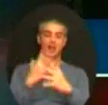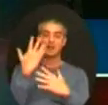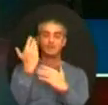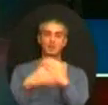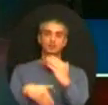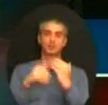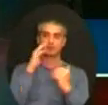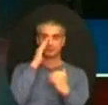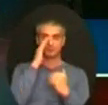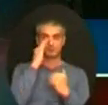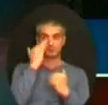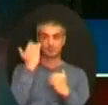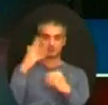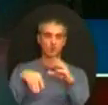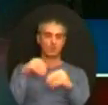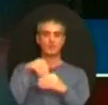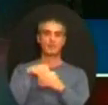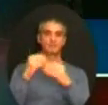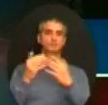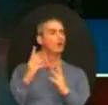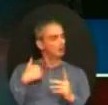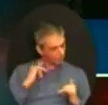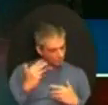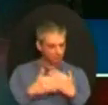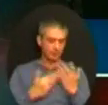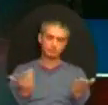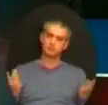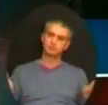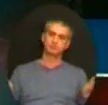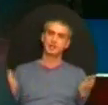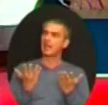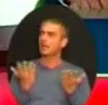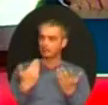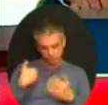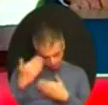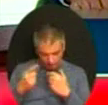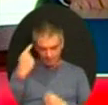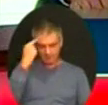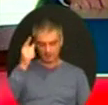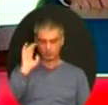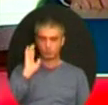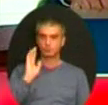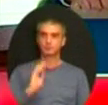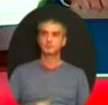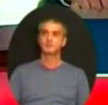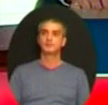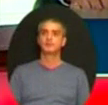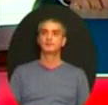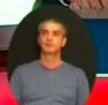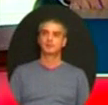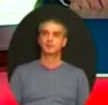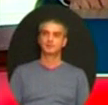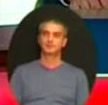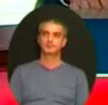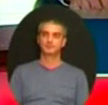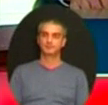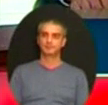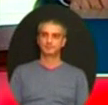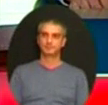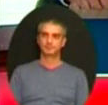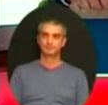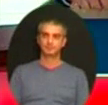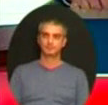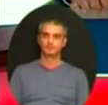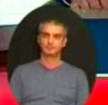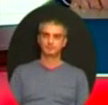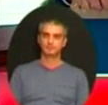שבסופו יהיו פריימריז? אנחנו מקדמים. איך? כשנקדם, תדעו. אבל אנחנו כבר מקדמים. אבל לא דבר אחד. איזה פרק זמן.